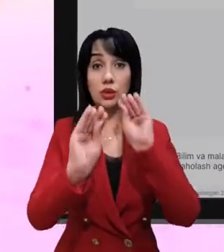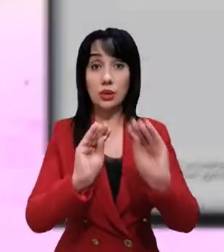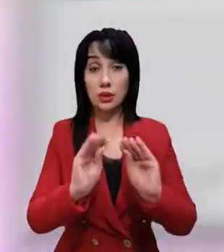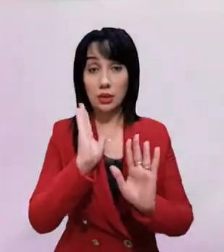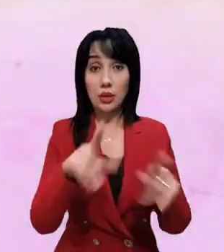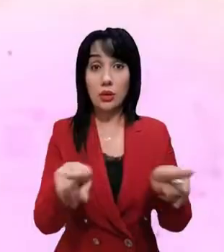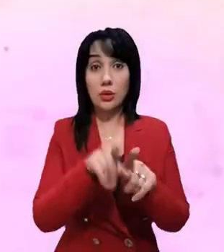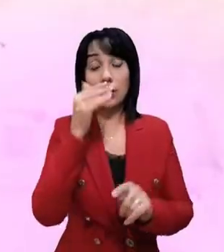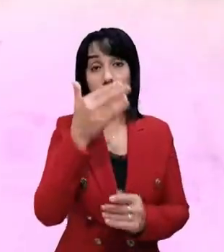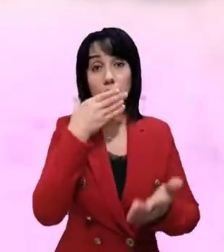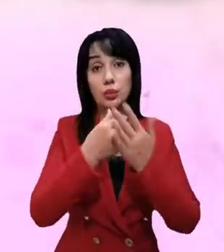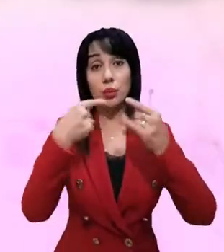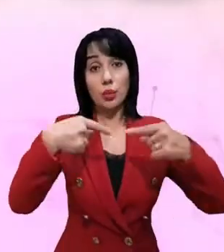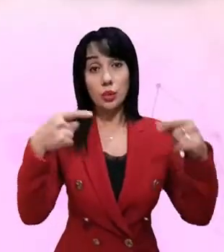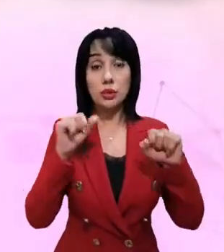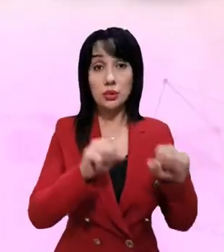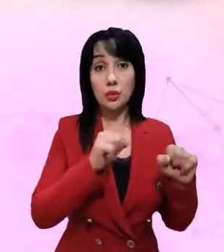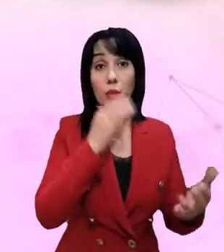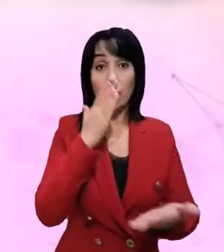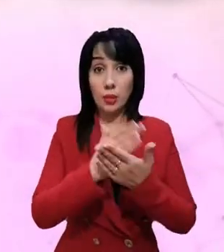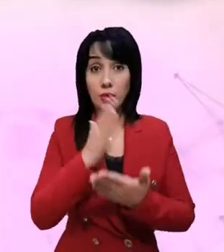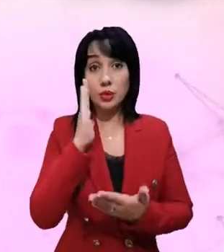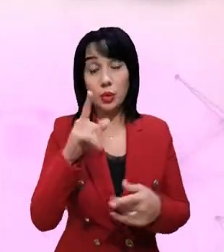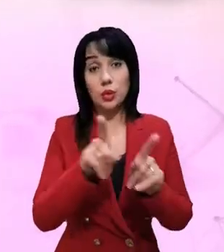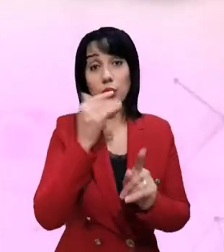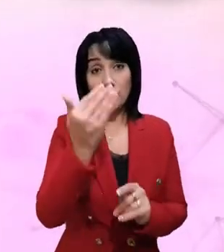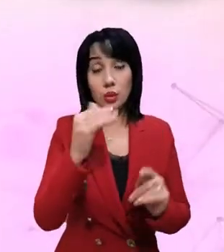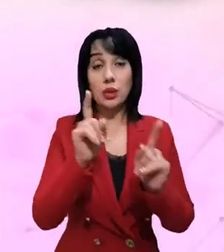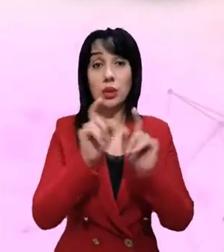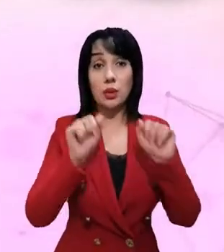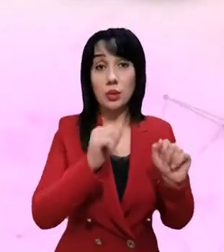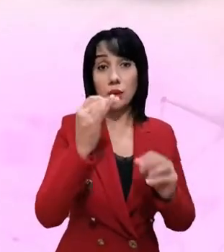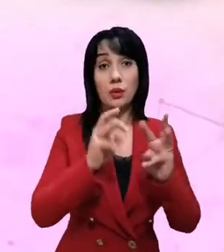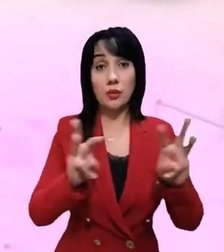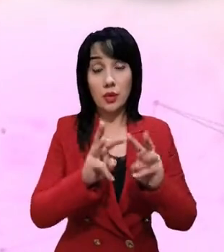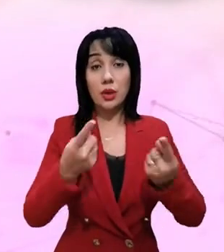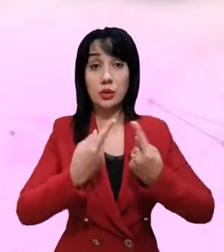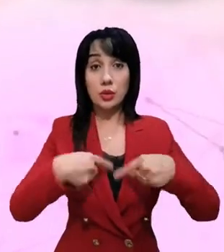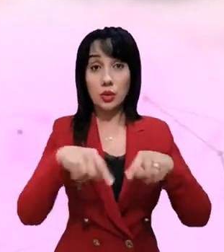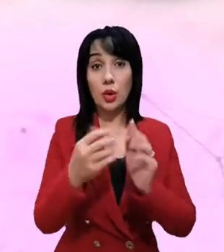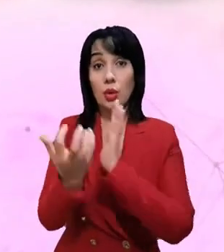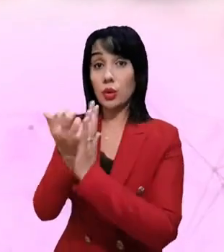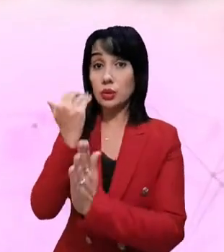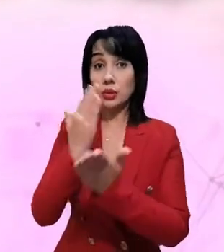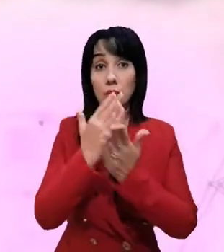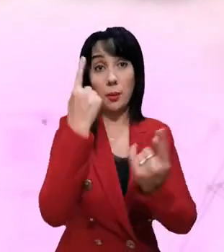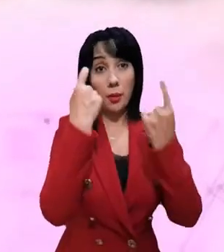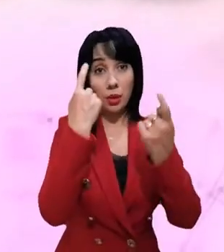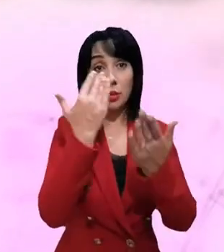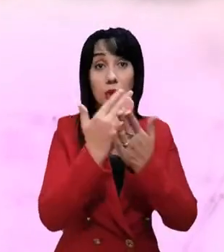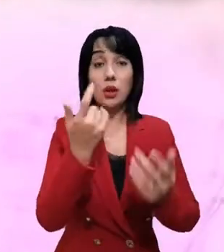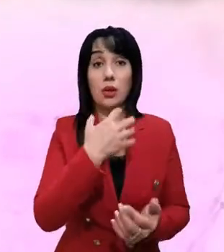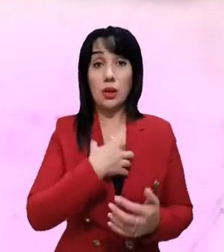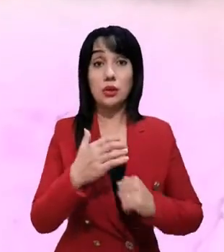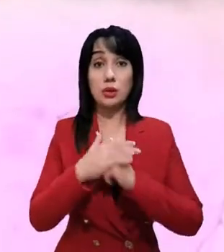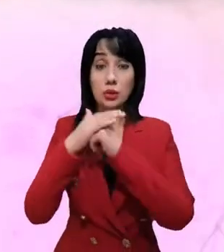ravishda shakllanadi. Abituriyentda boshqa turdagi imtiyozlar mavjud bo'lsa, bu imtiyozlar tegishli vazirlik va idoralardan olingan